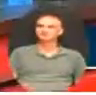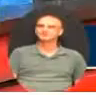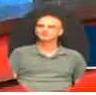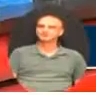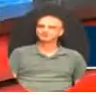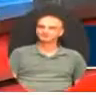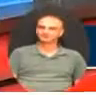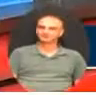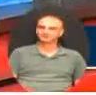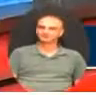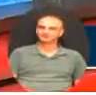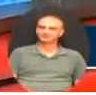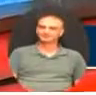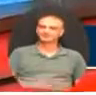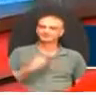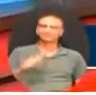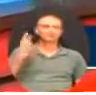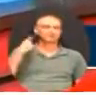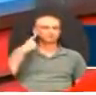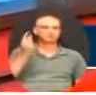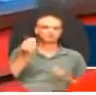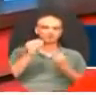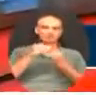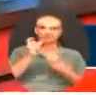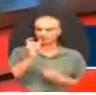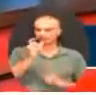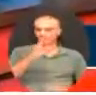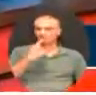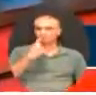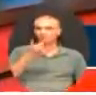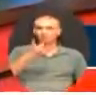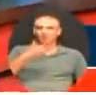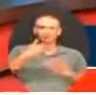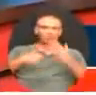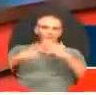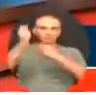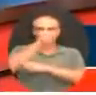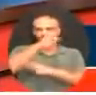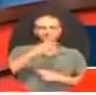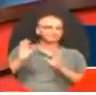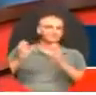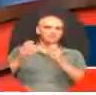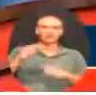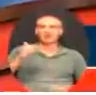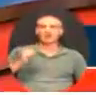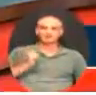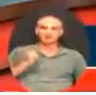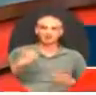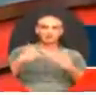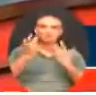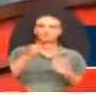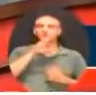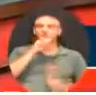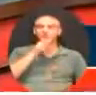כן, כן. תתחברי למציאות. זהו, אבל אני רוצה שנשמע עוד קטע אחד, דברים שאומרת היום השרה מירי רגב, התראיינה לגלי צהל בבוקר,